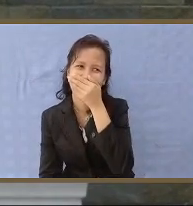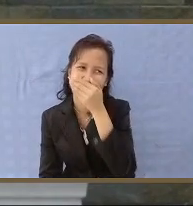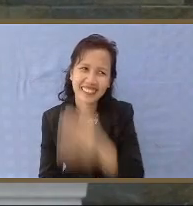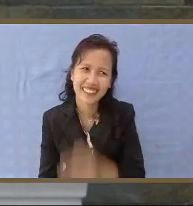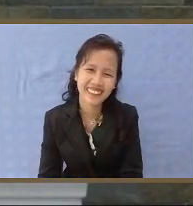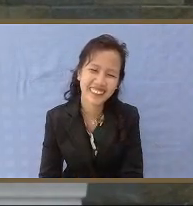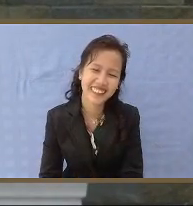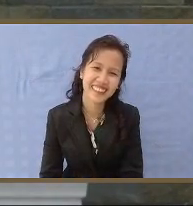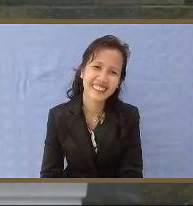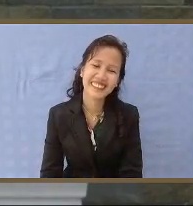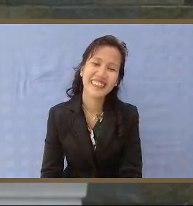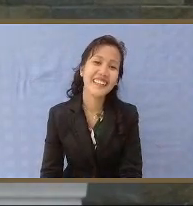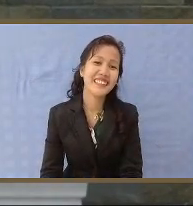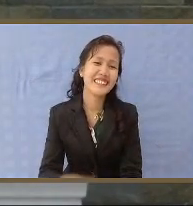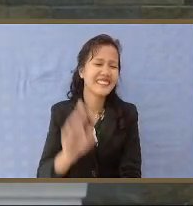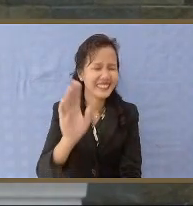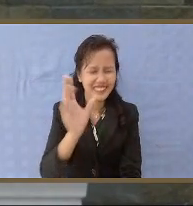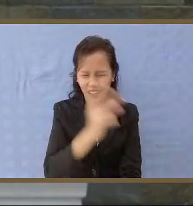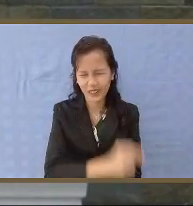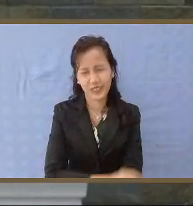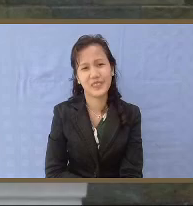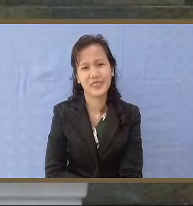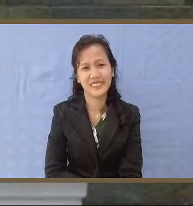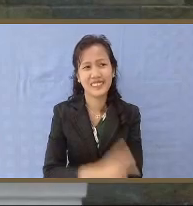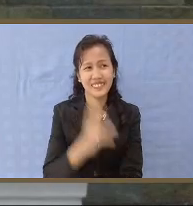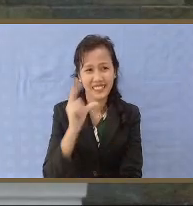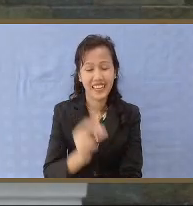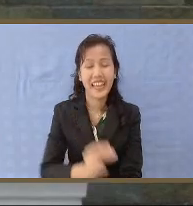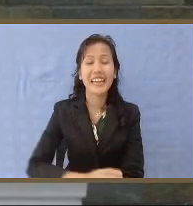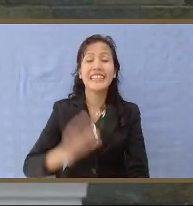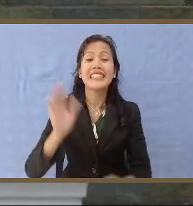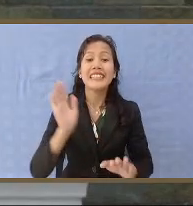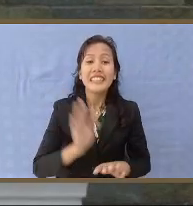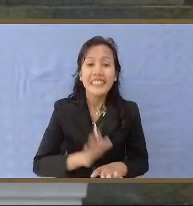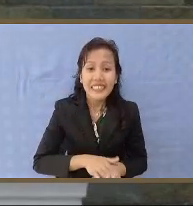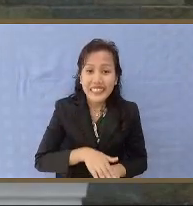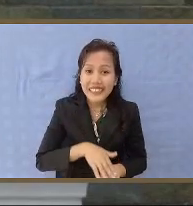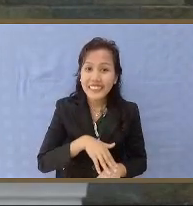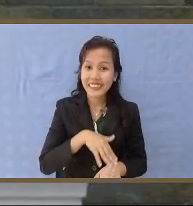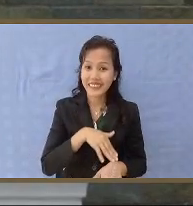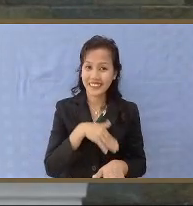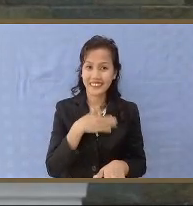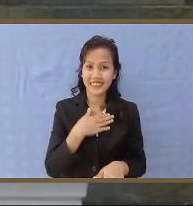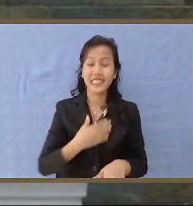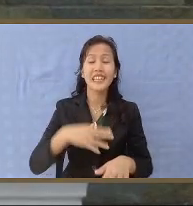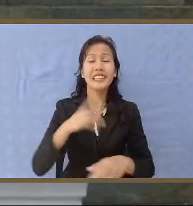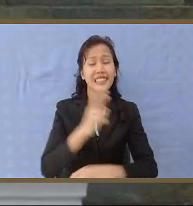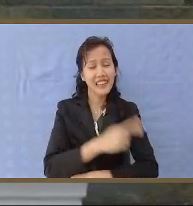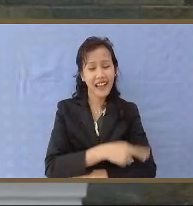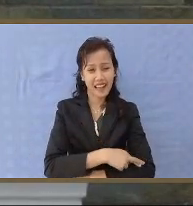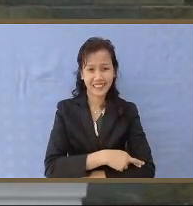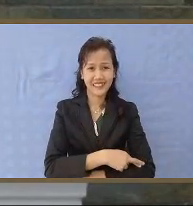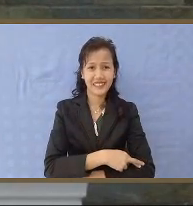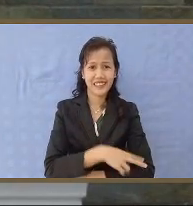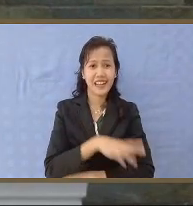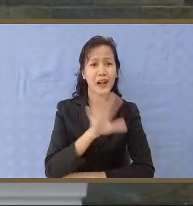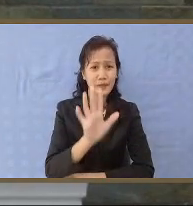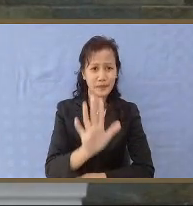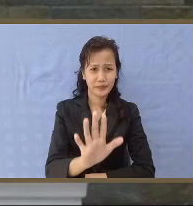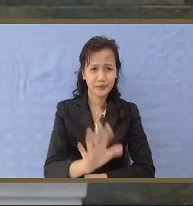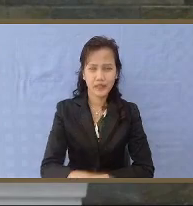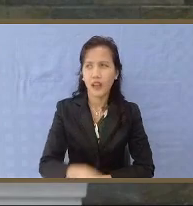know, parabang sakal na sila, na parabang sila na lamang ang, you know, ikaw, ano gusto mo? Umayos